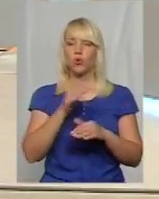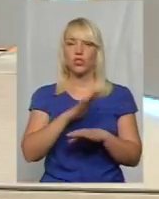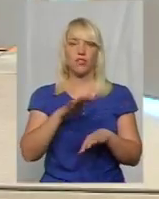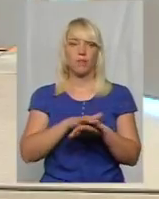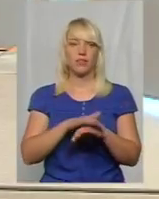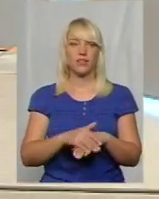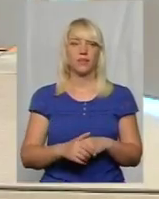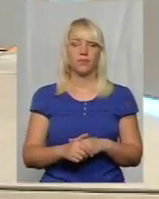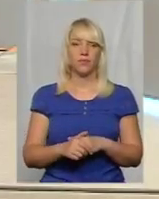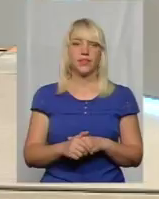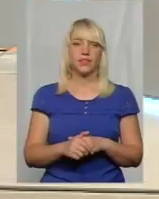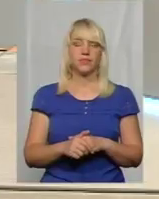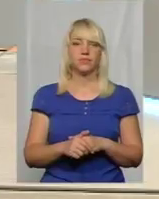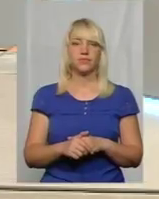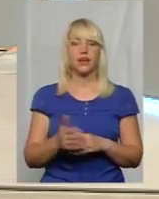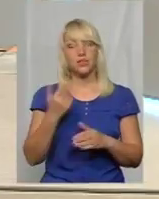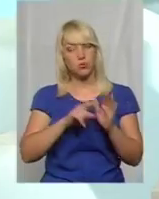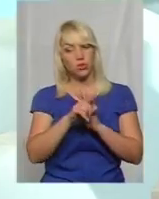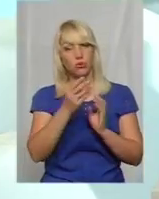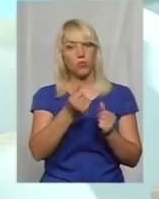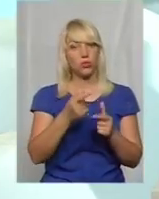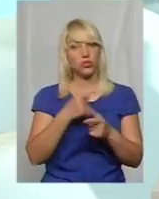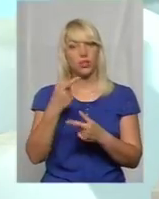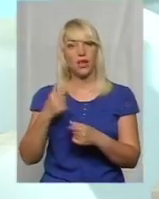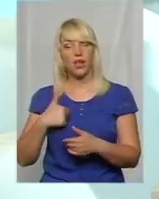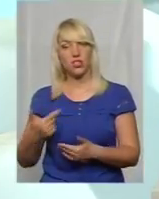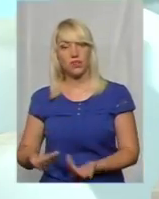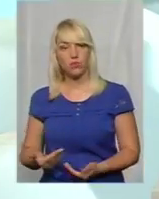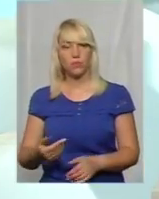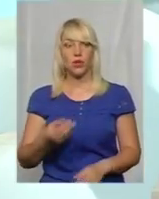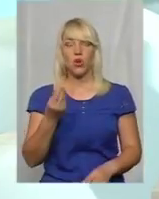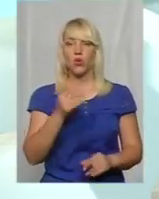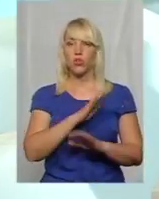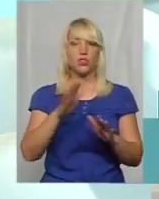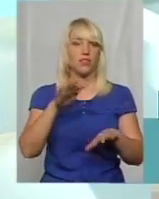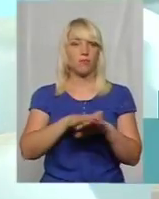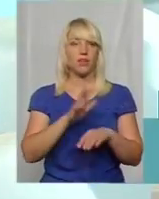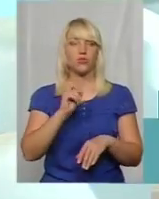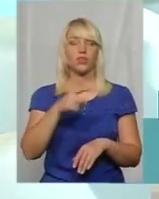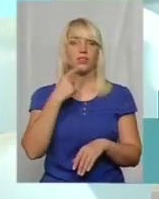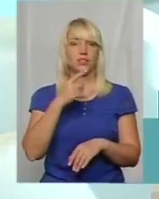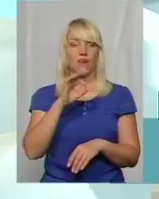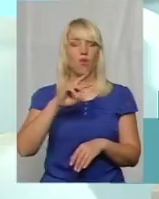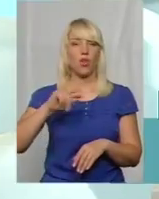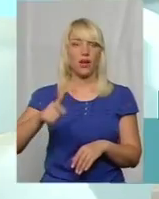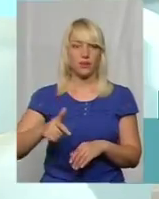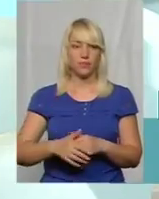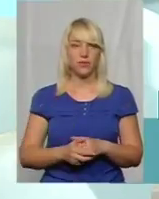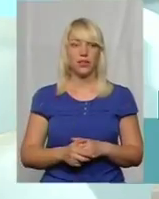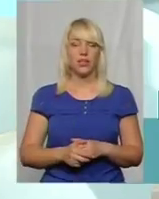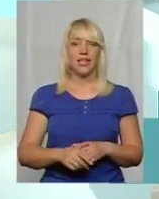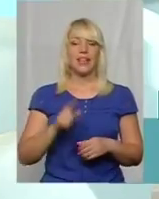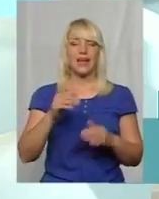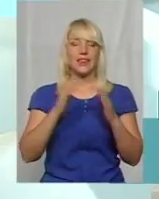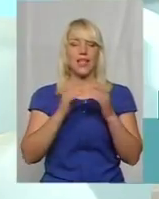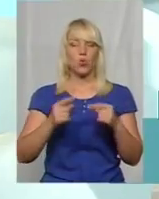про гроші чи де живу. Як вам зручно? Ну, дивіться, гроші не в банку, тому що, як зазначив Олег, ну, по-перше, та нерухомість,